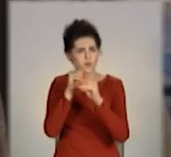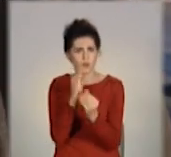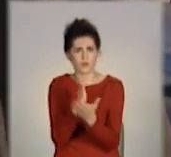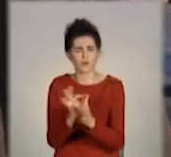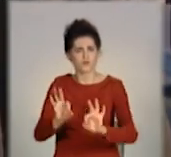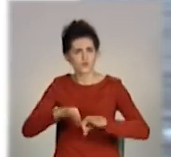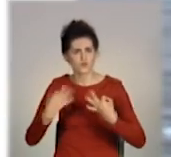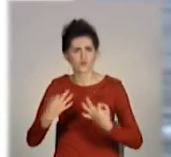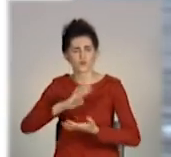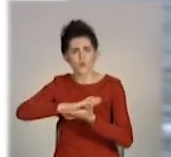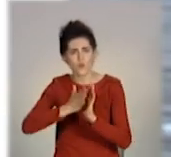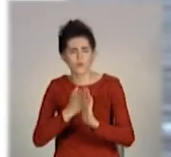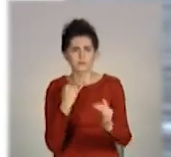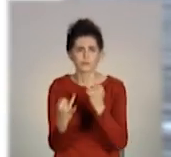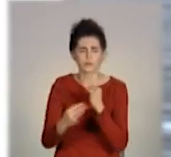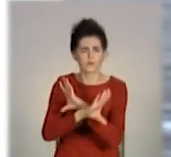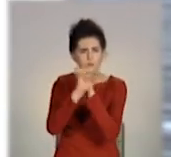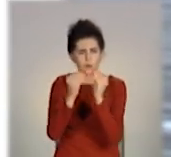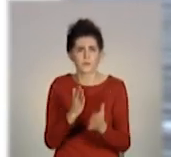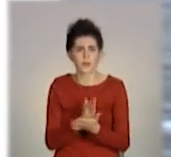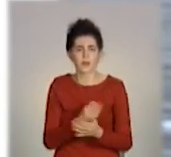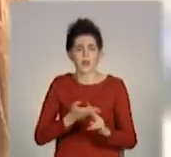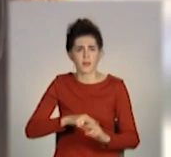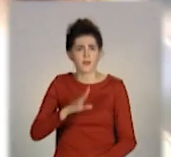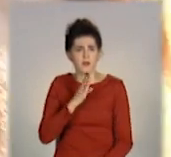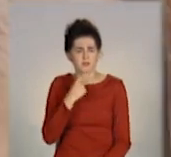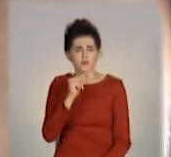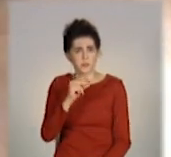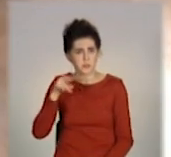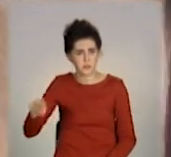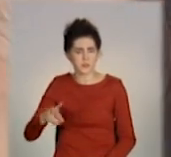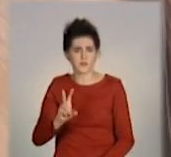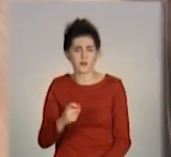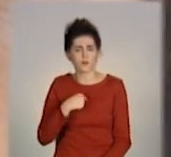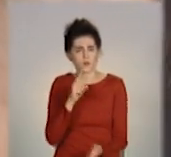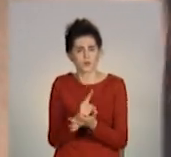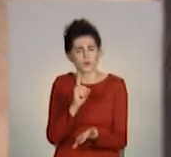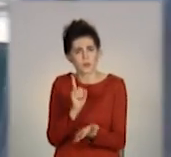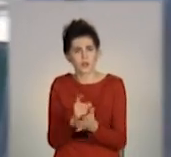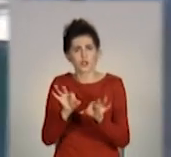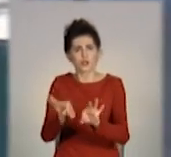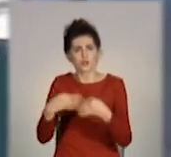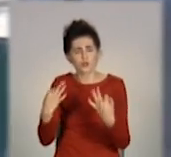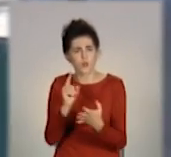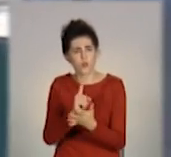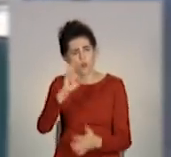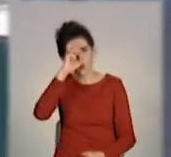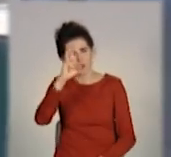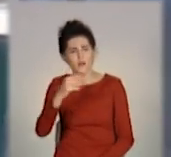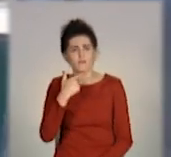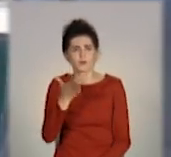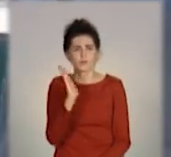всі согласування. Замовник дослідження – приватне підприємство. Стверджують, мають усі дозволи від держави і